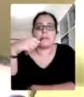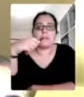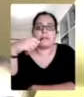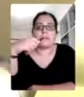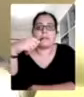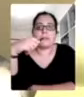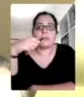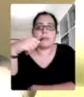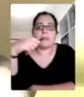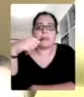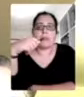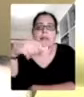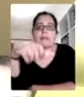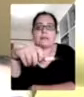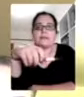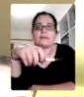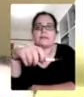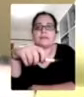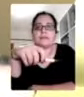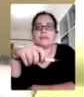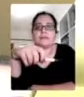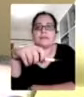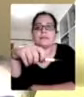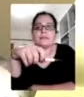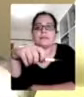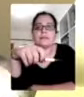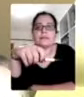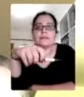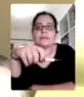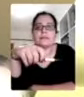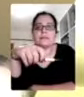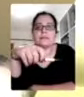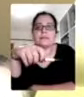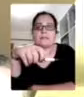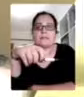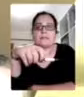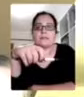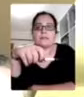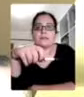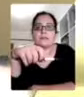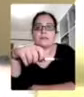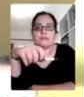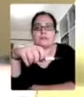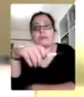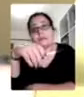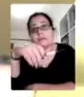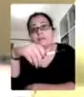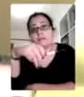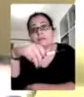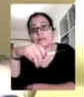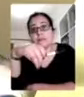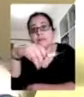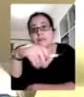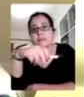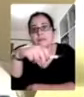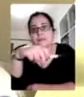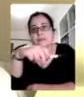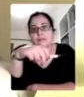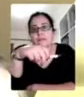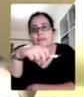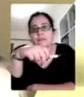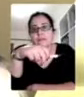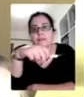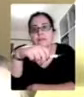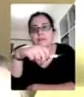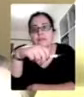kendi siparişimi verdiğim zaman benim siparişim yaklaşık 600 civarında bir pipoydu. Adamlar onu yapmak için yaklaşık 3000